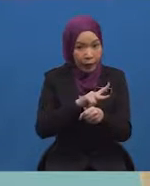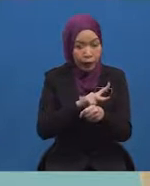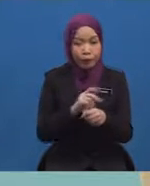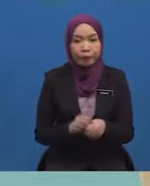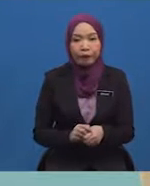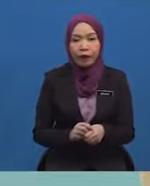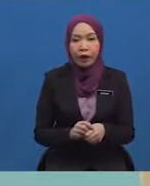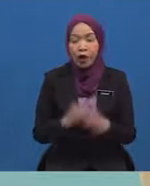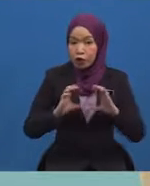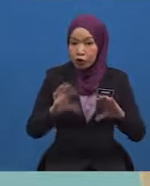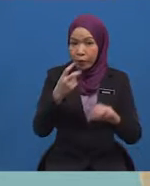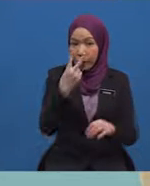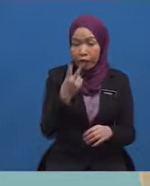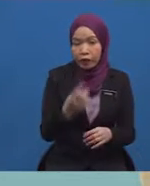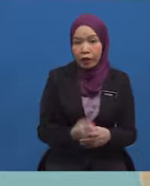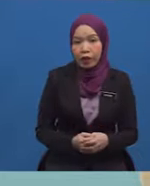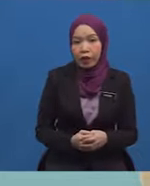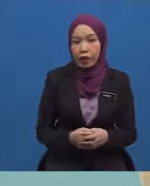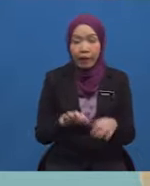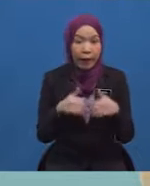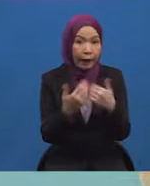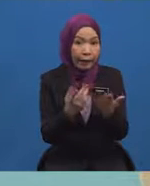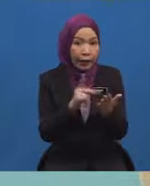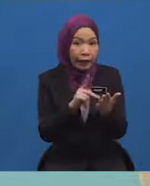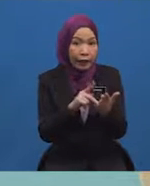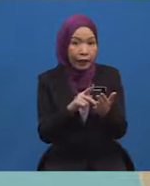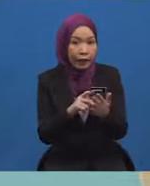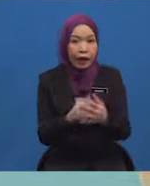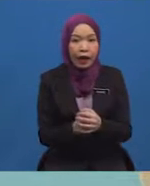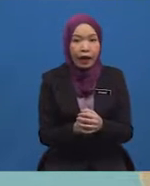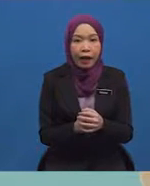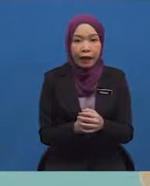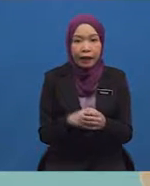Cuba murid-murid lihat formula pengiraan kepadatan penduduk